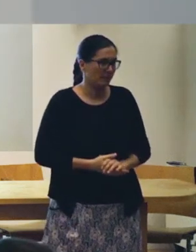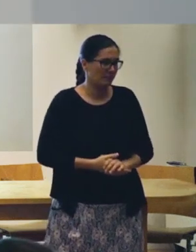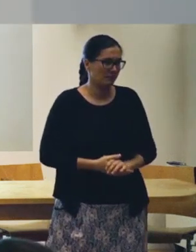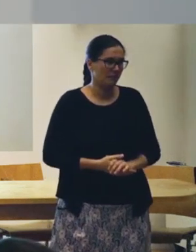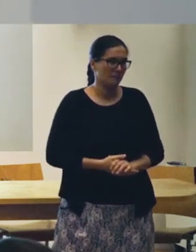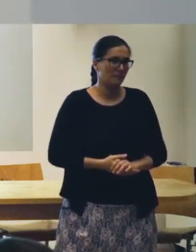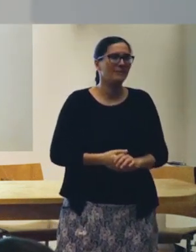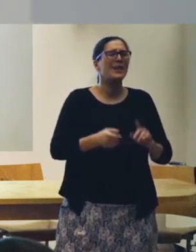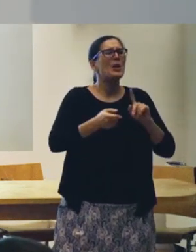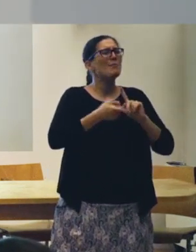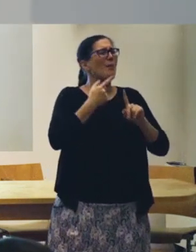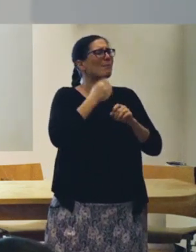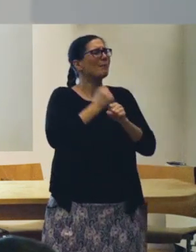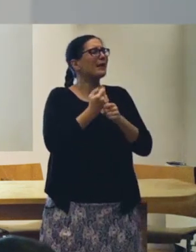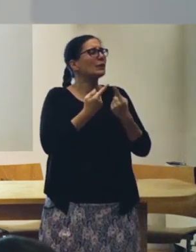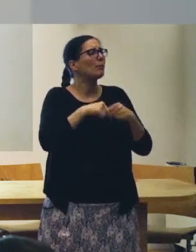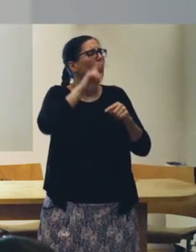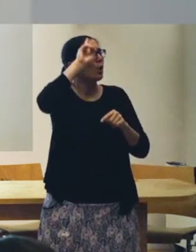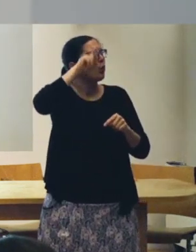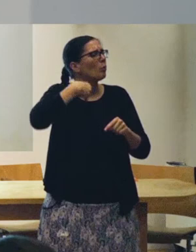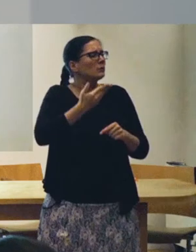Ty podmínky umělecké práce, ty vlastně,